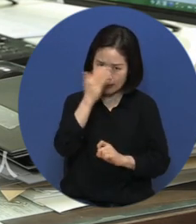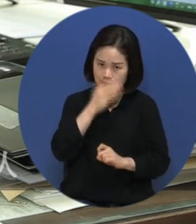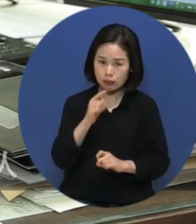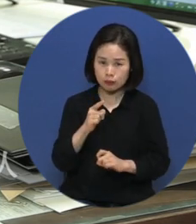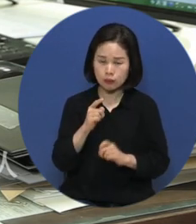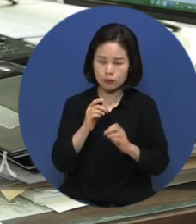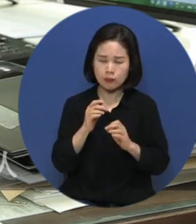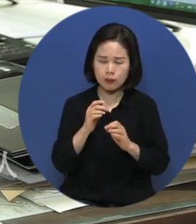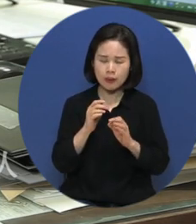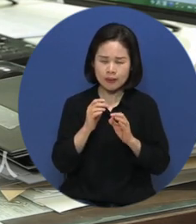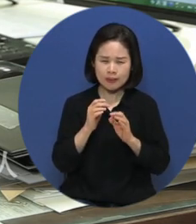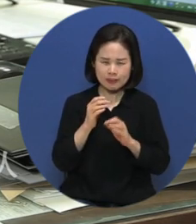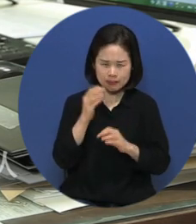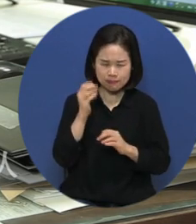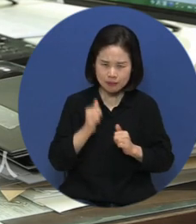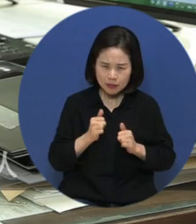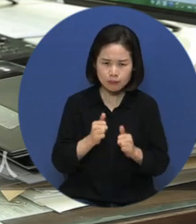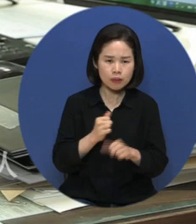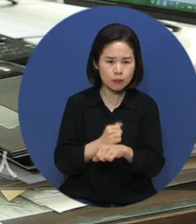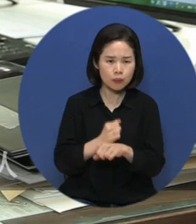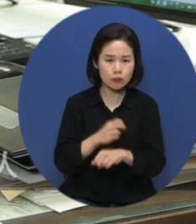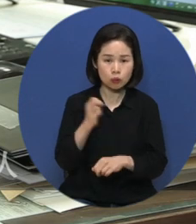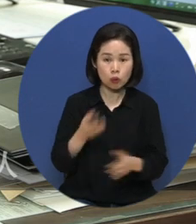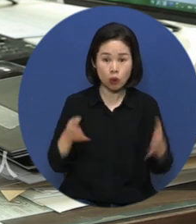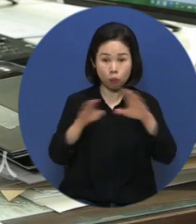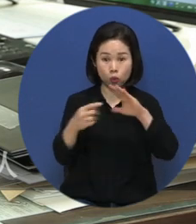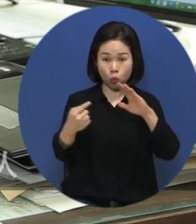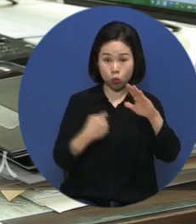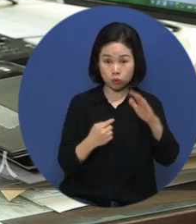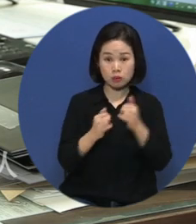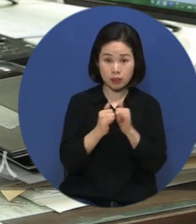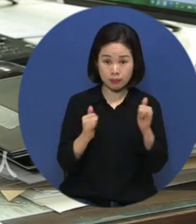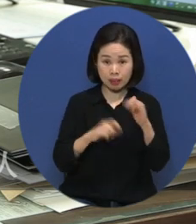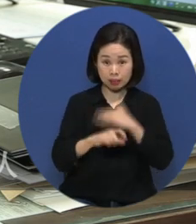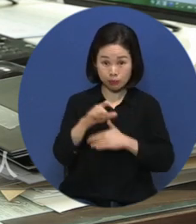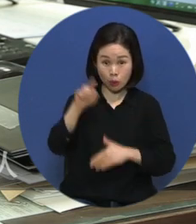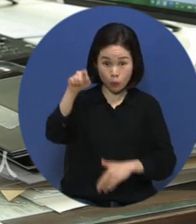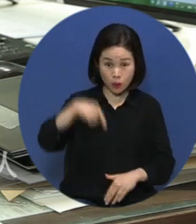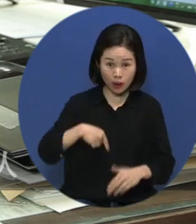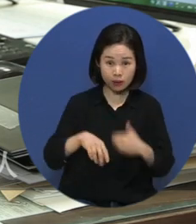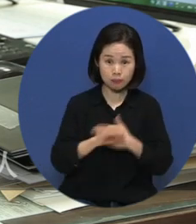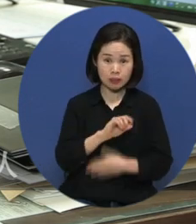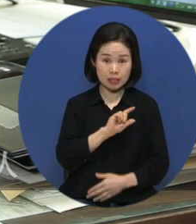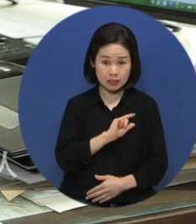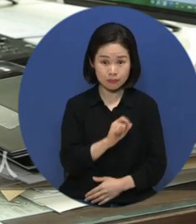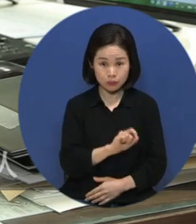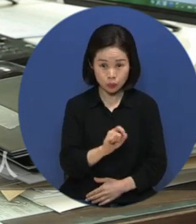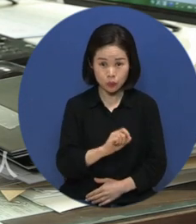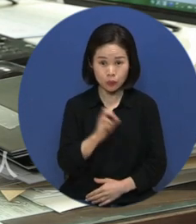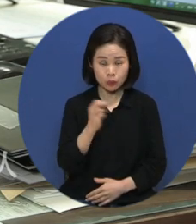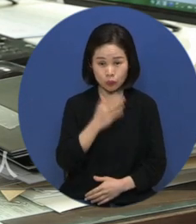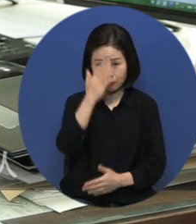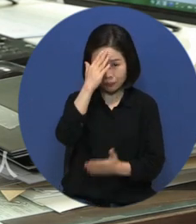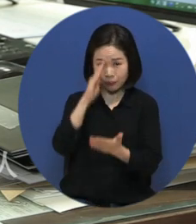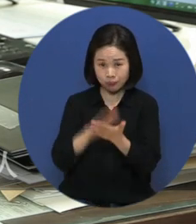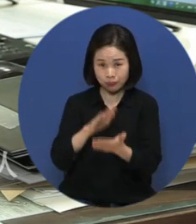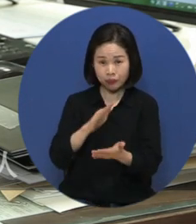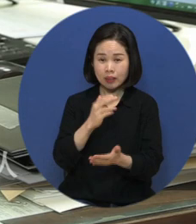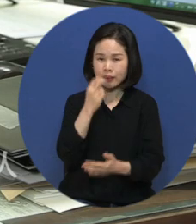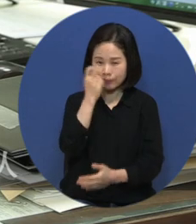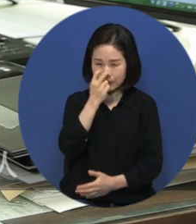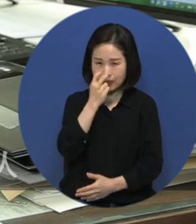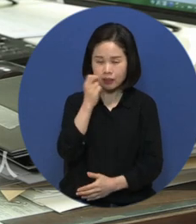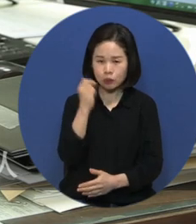건물을 출입하는 모든 사람들은 아침에 오면은 이제 이름을 적고 발열 체크를 하고 또